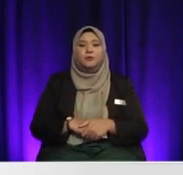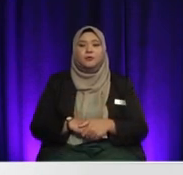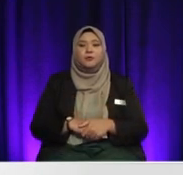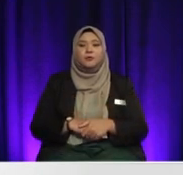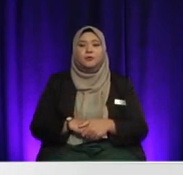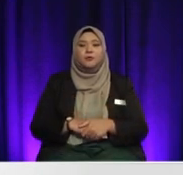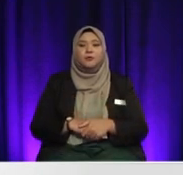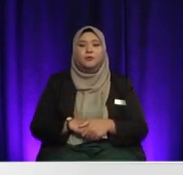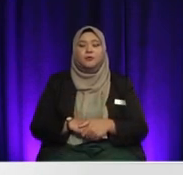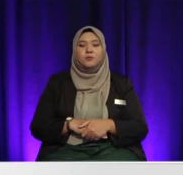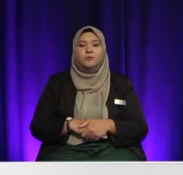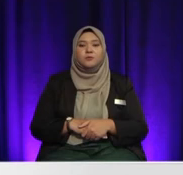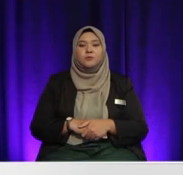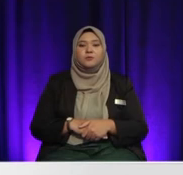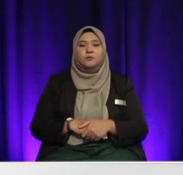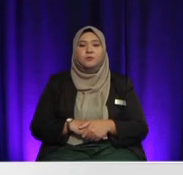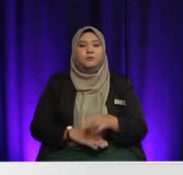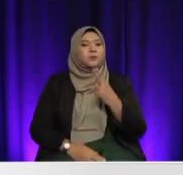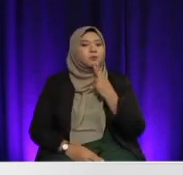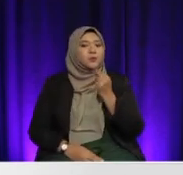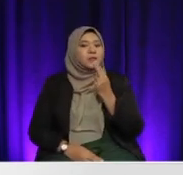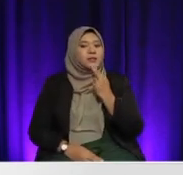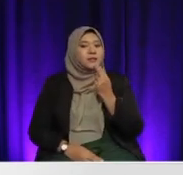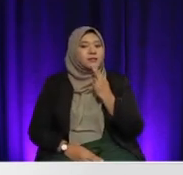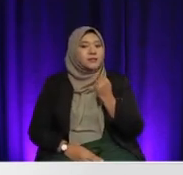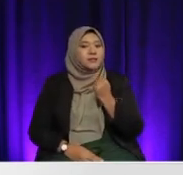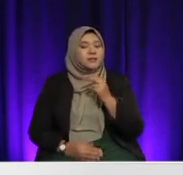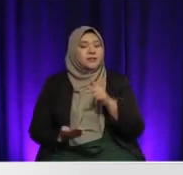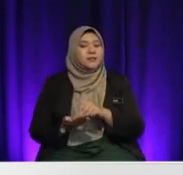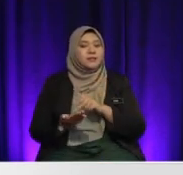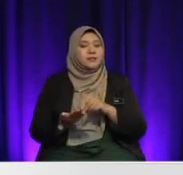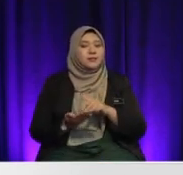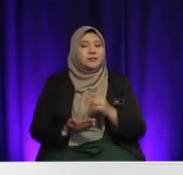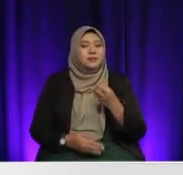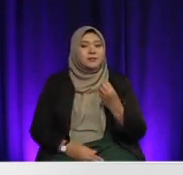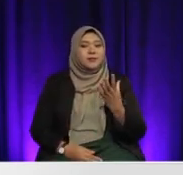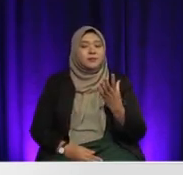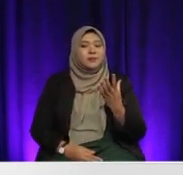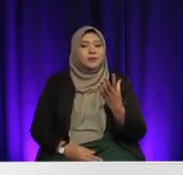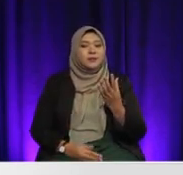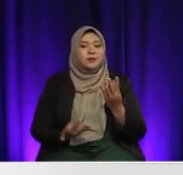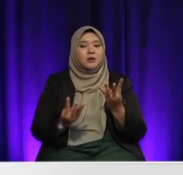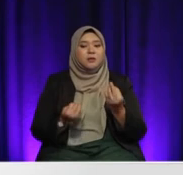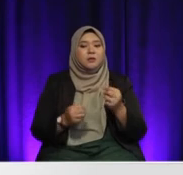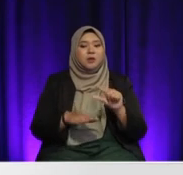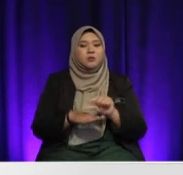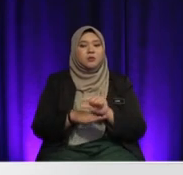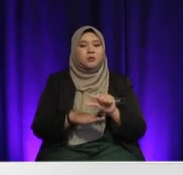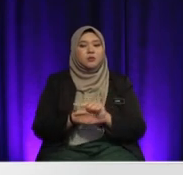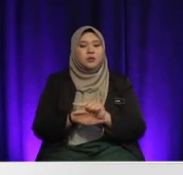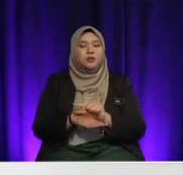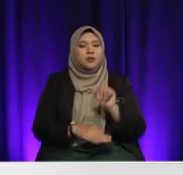Dua-dua ada, garam dan gula. Kita pergi pada gula je dulu, cikgu. Gula dulu. Okey. Penggunaan gula 40 gram. Tapi harga dia RM3